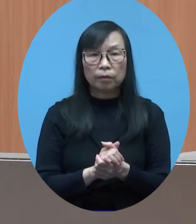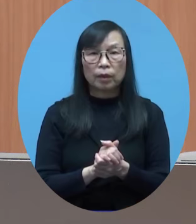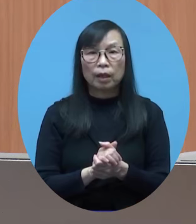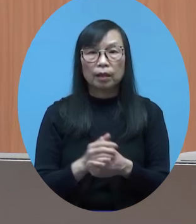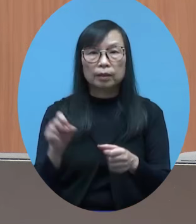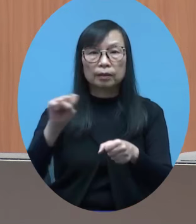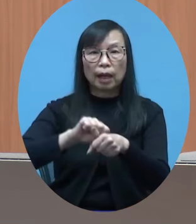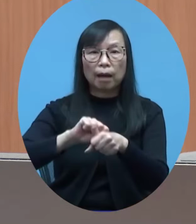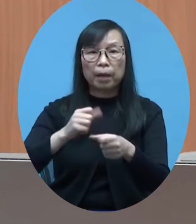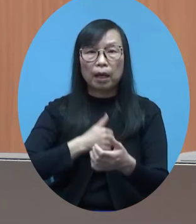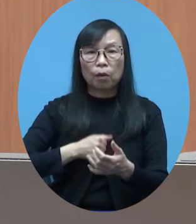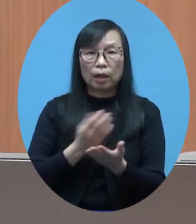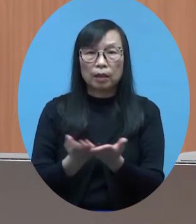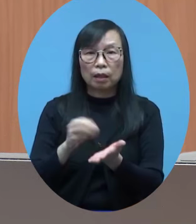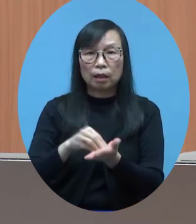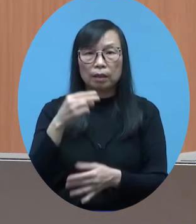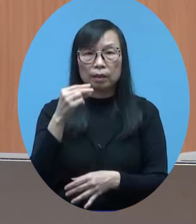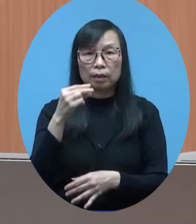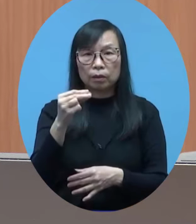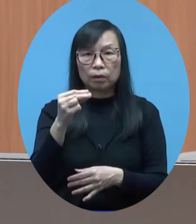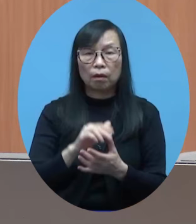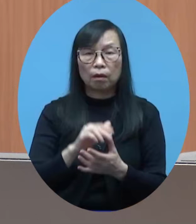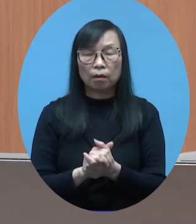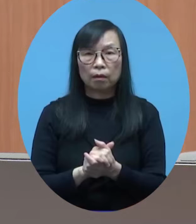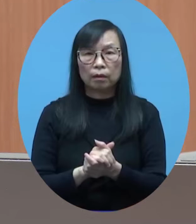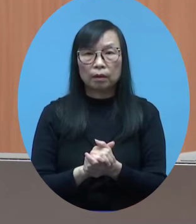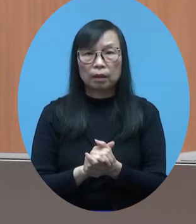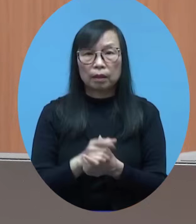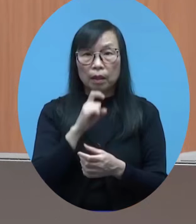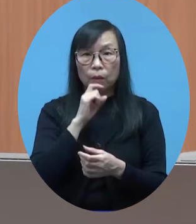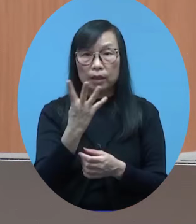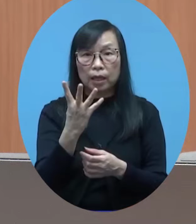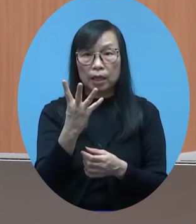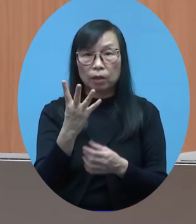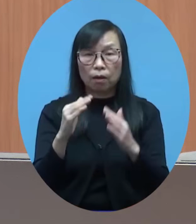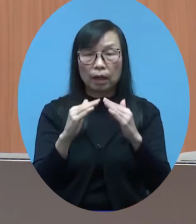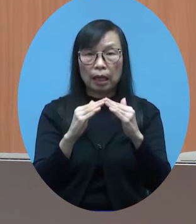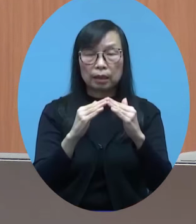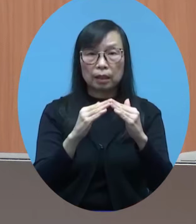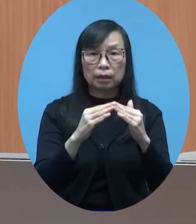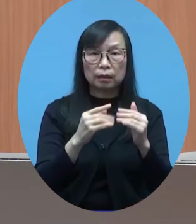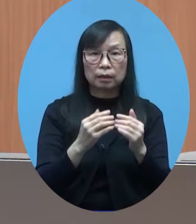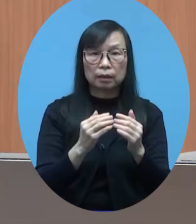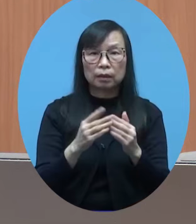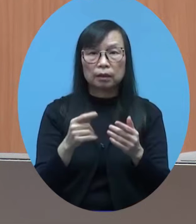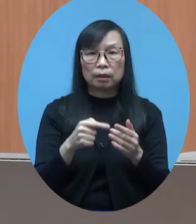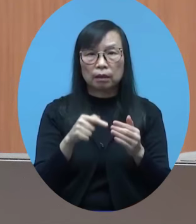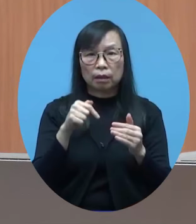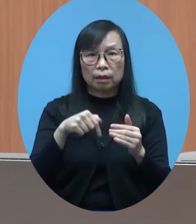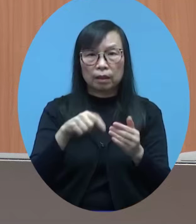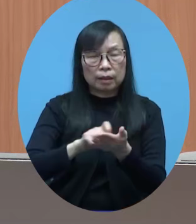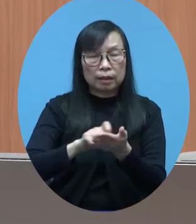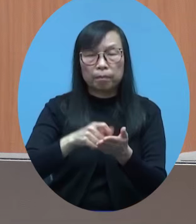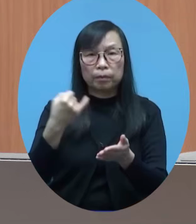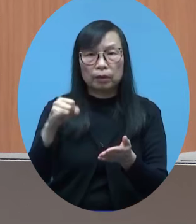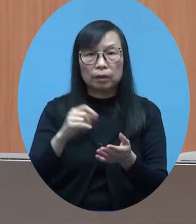加上那個初步陽性的就7個，但是其中有4個是一個家庭呢，我就要 我呢度就 mark 唔到